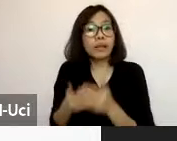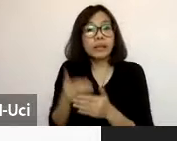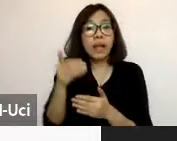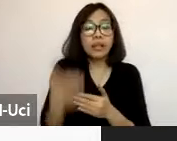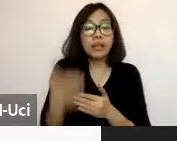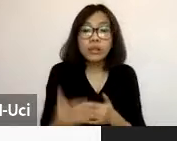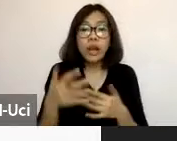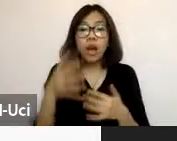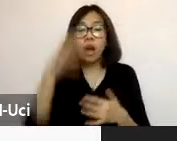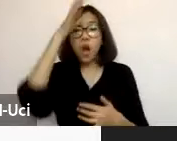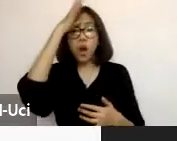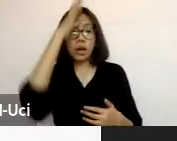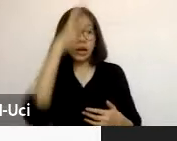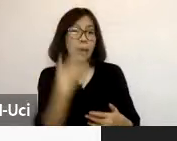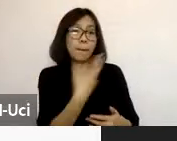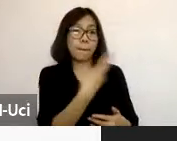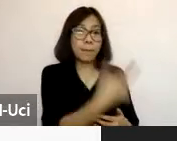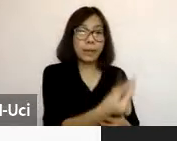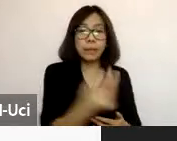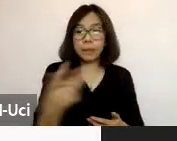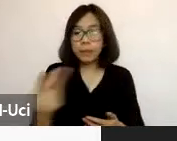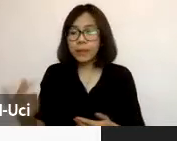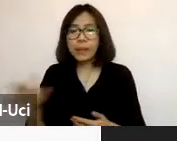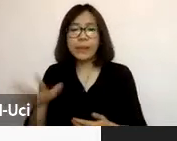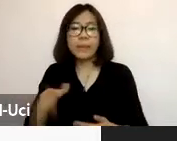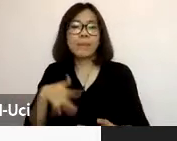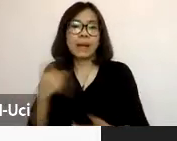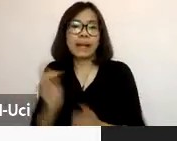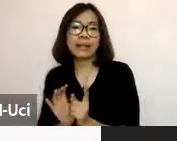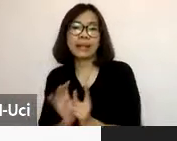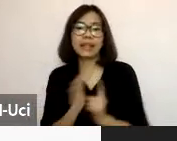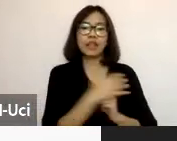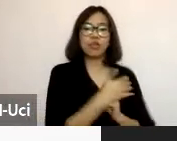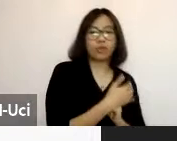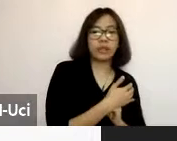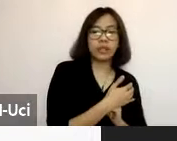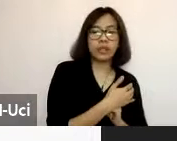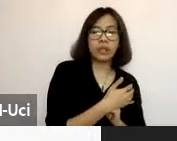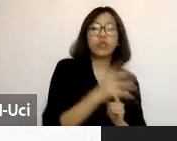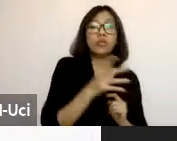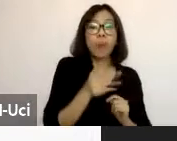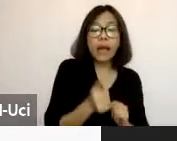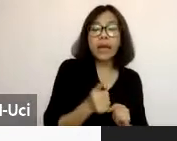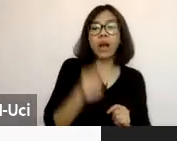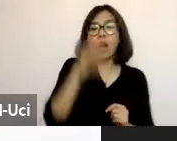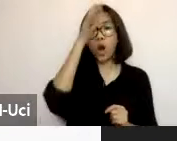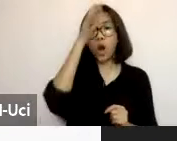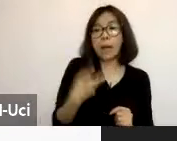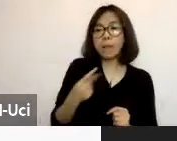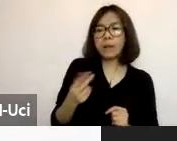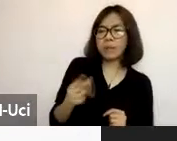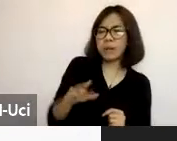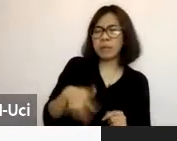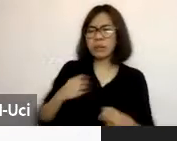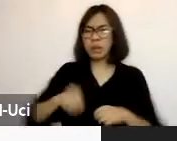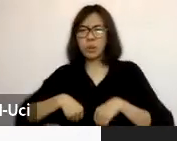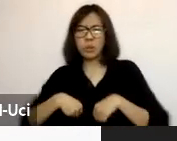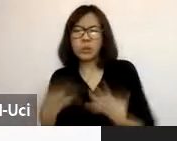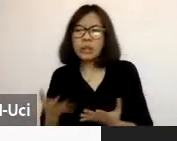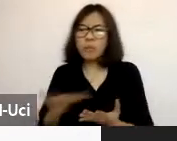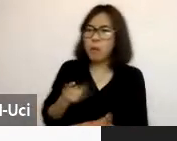pada akhirnya dititik Hilir itu Konsumen tidak mengajukan gugatan oleh karena tidak dirugikan